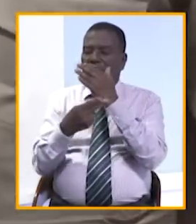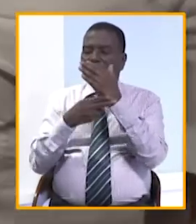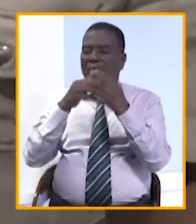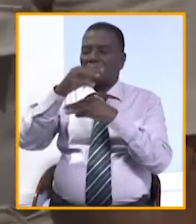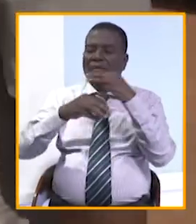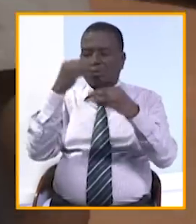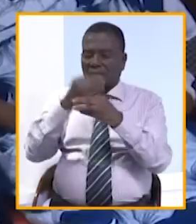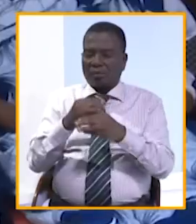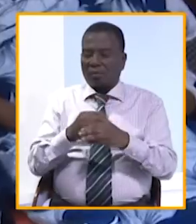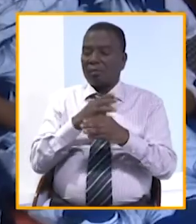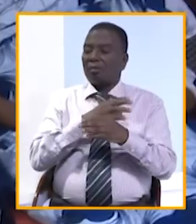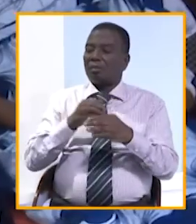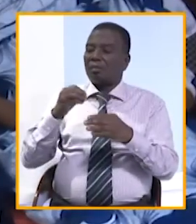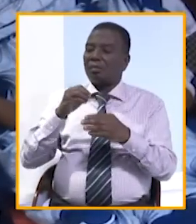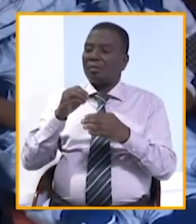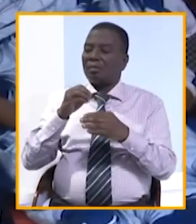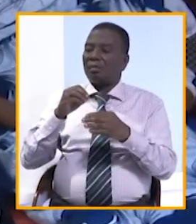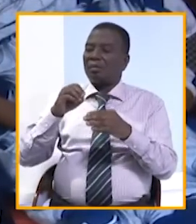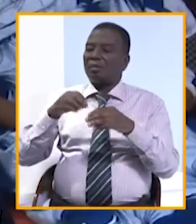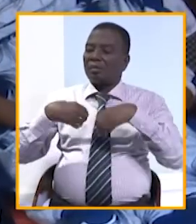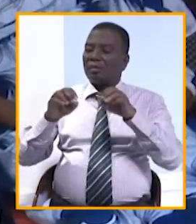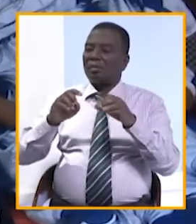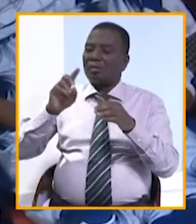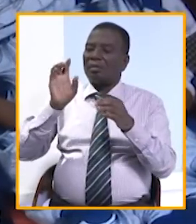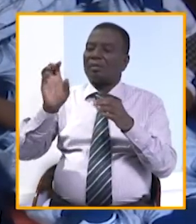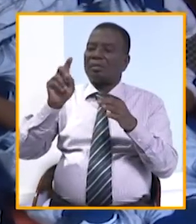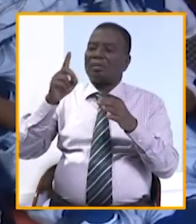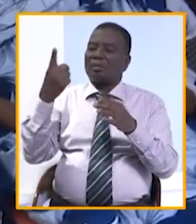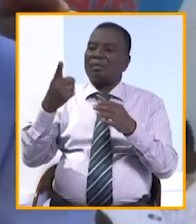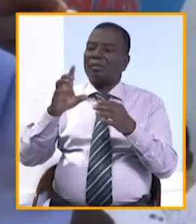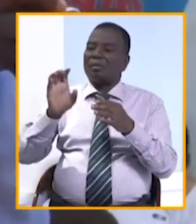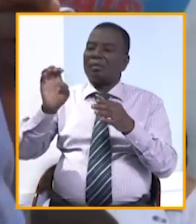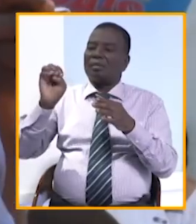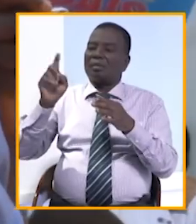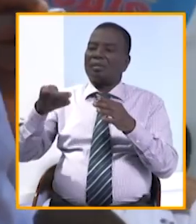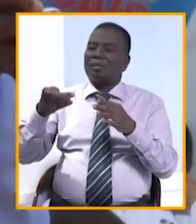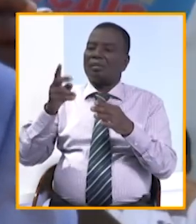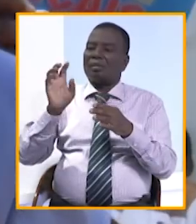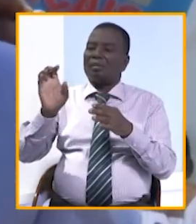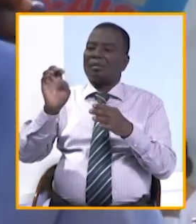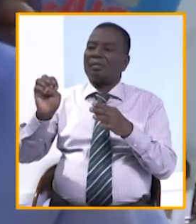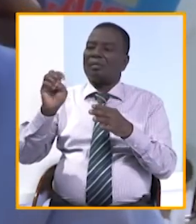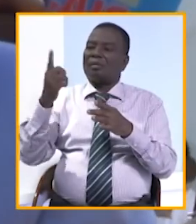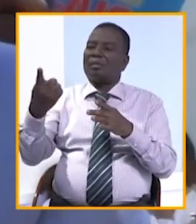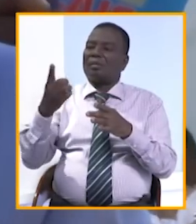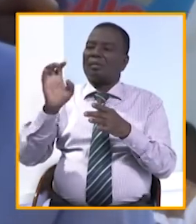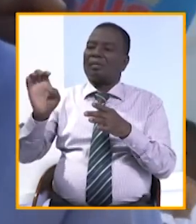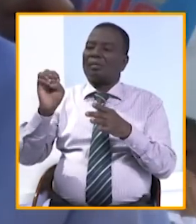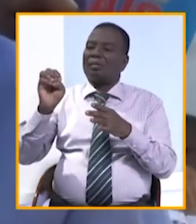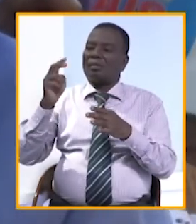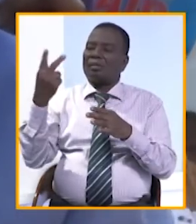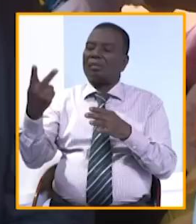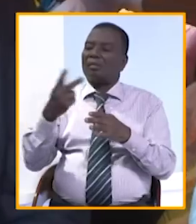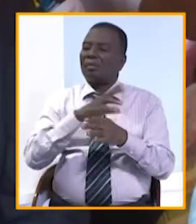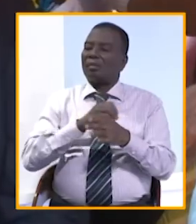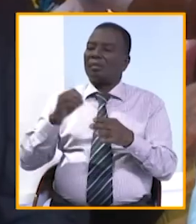des formateurs et apprenants des classes de CP1, CP2, CE1 et CE2 des localités de